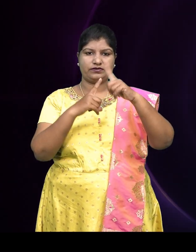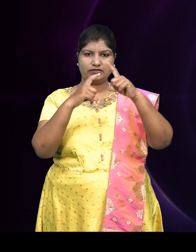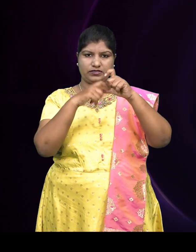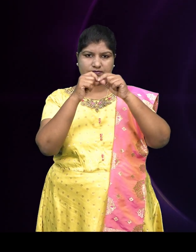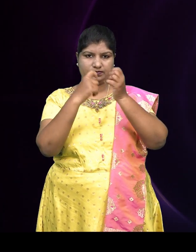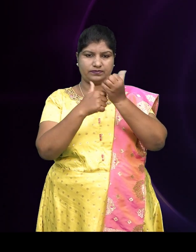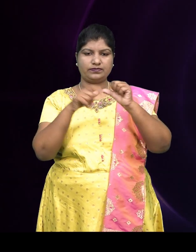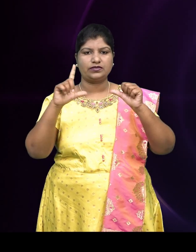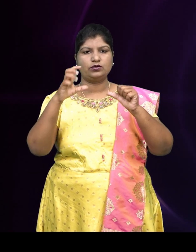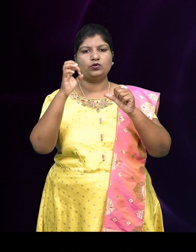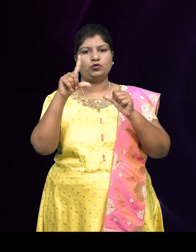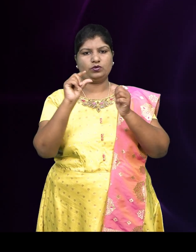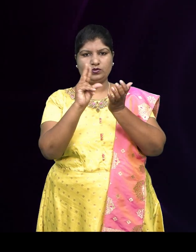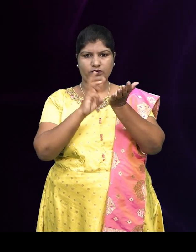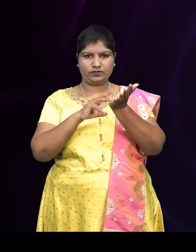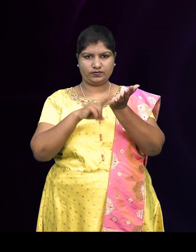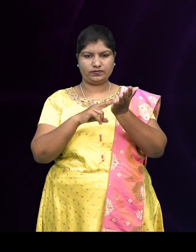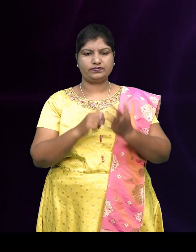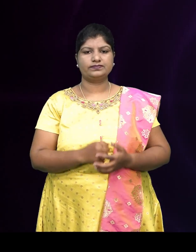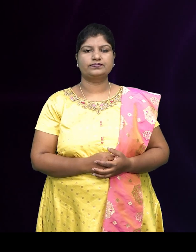कशेरुक स्तंभ,